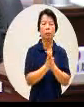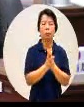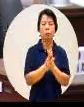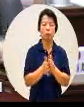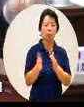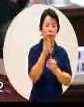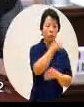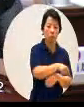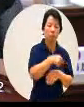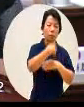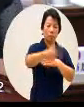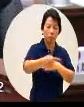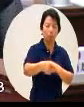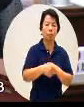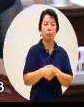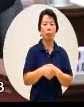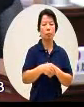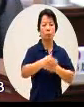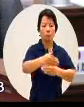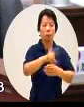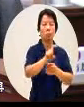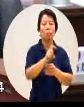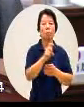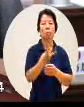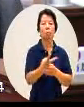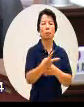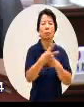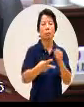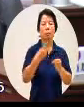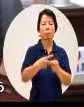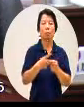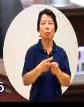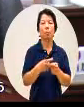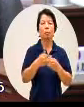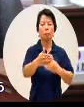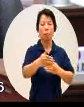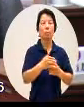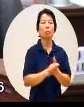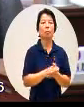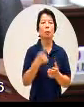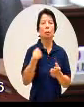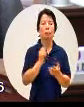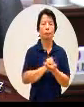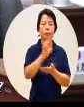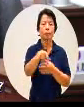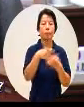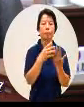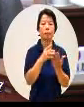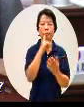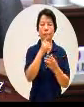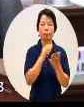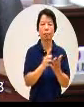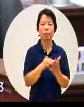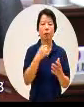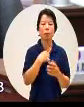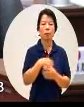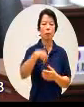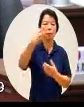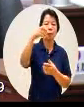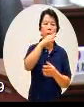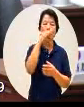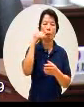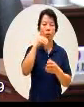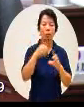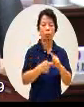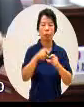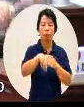隔了12年然後四次落選兩次當選這個紀錄是怎樣的我跟各位報告一下我是林雅欣欣前進